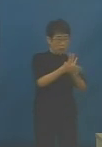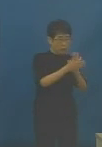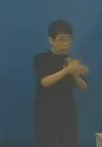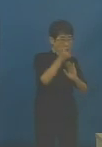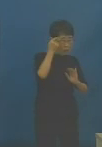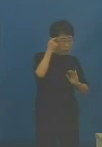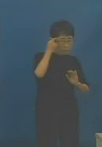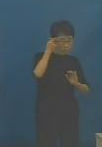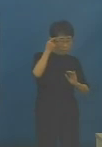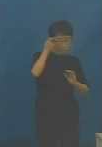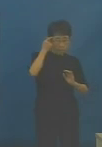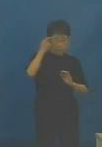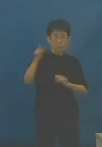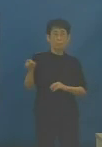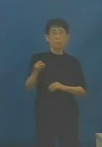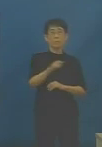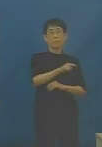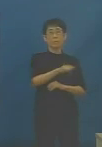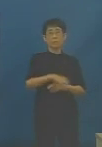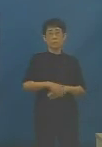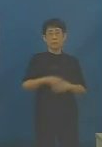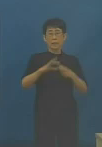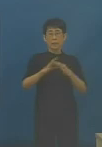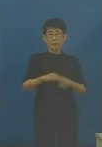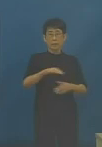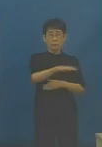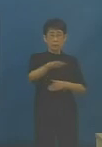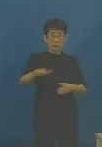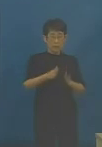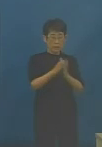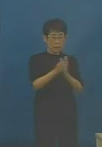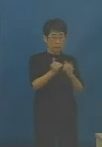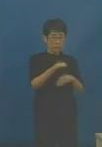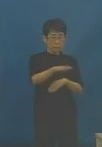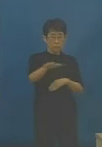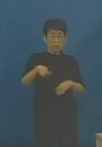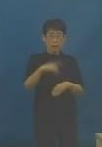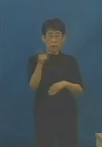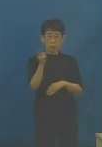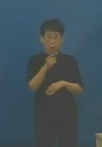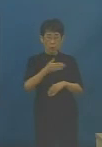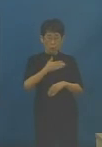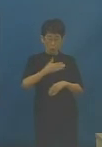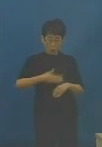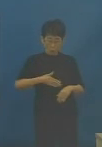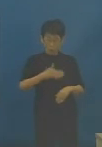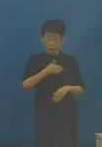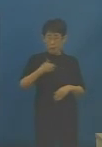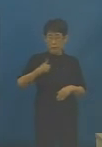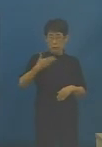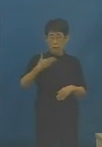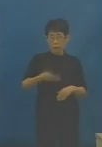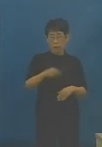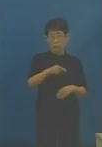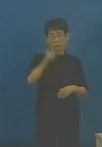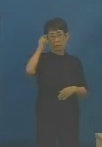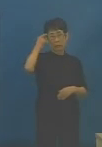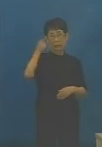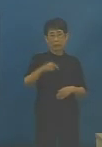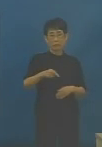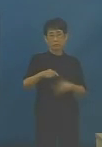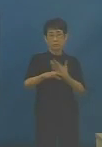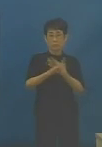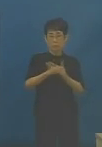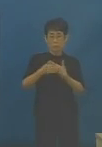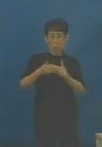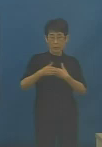皆様にあの理解していただけるようなスキームになるかというのをそれぞれ考える。その際には例えば保健所さんだとか医